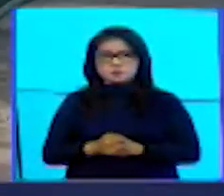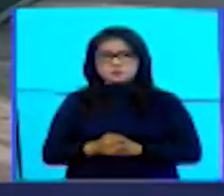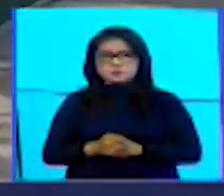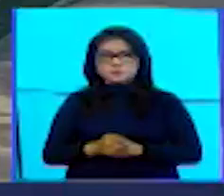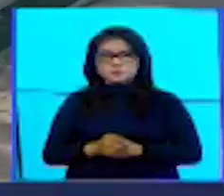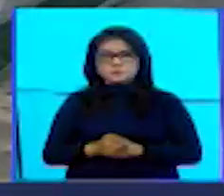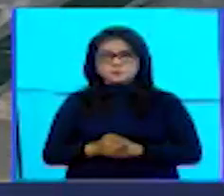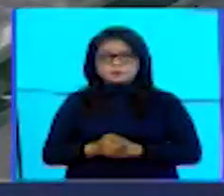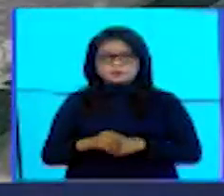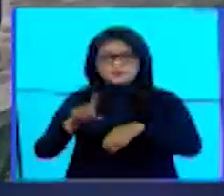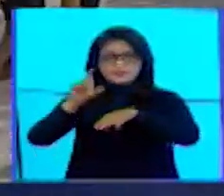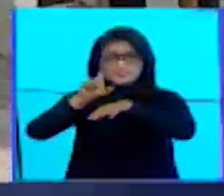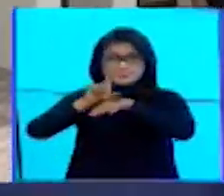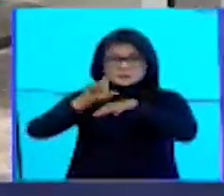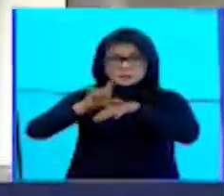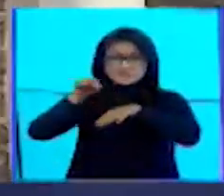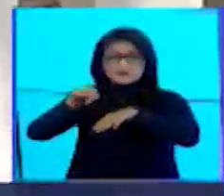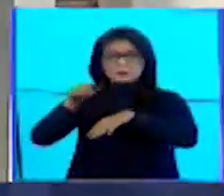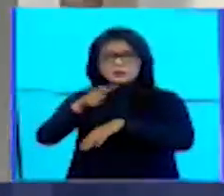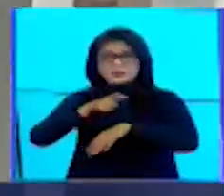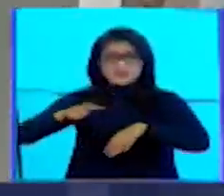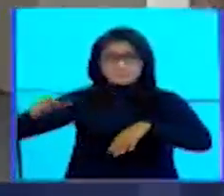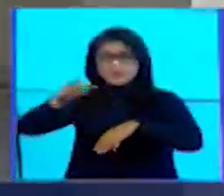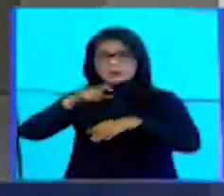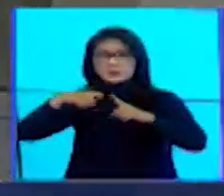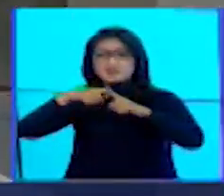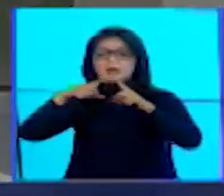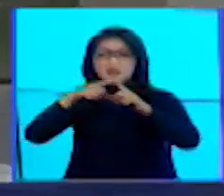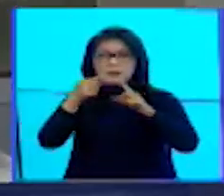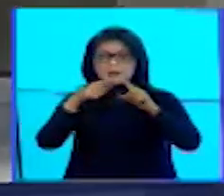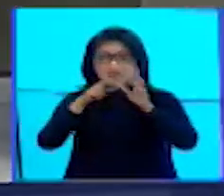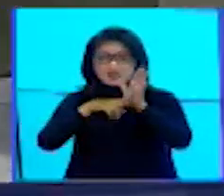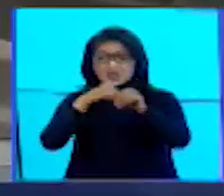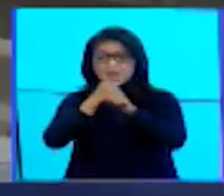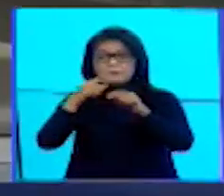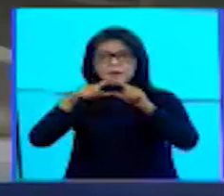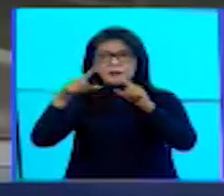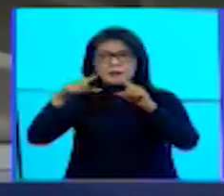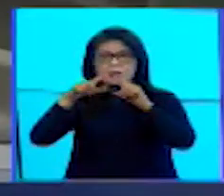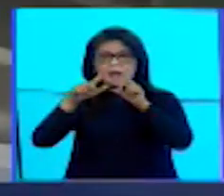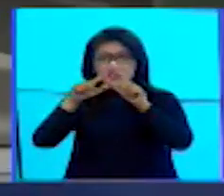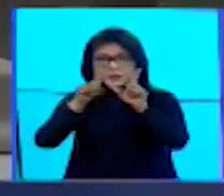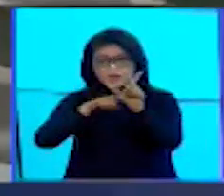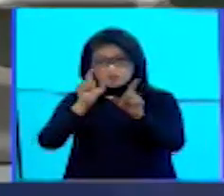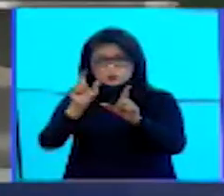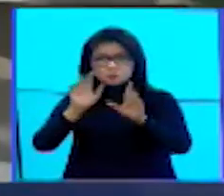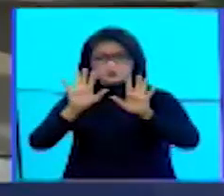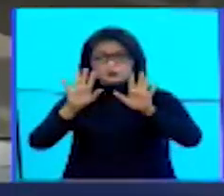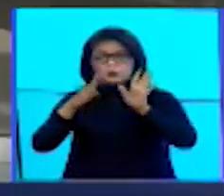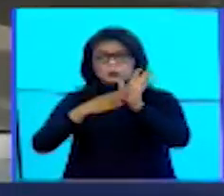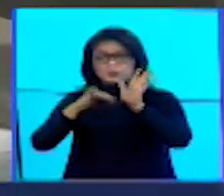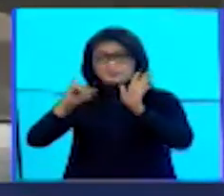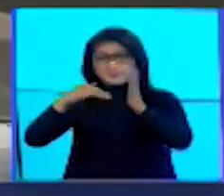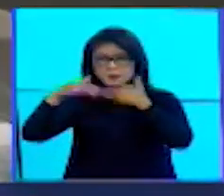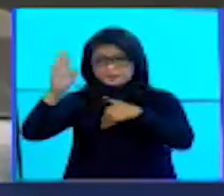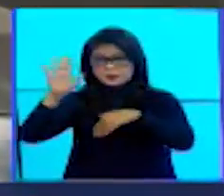Masjid di desa Palemgandu, Kecamatan Karangmalang, Sragen ini ditutup hingga 10 Mei. Dalam 5 hari, 2 orang meninggal, yakni